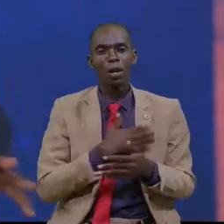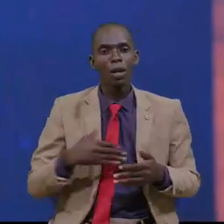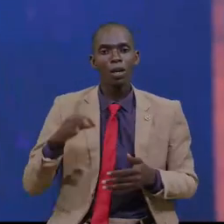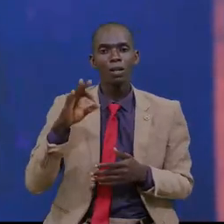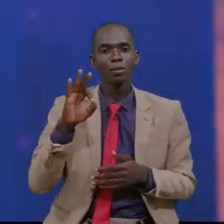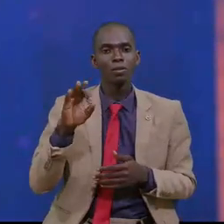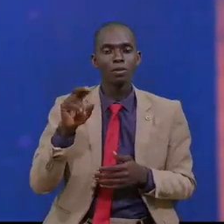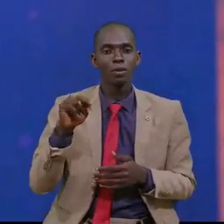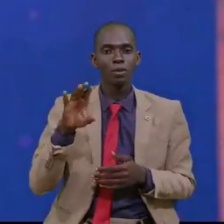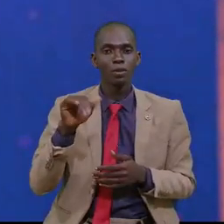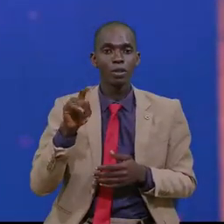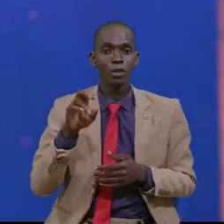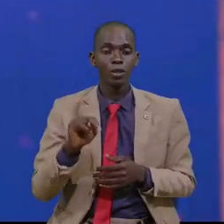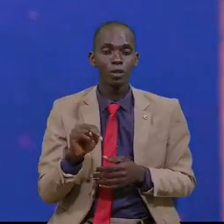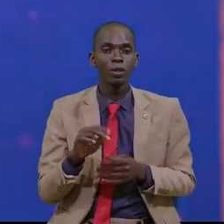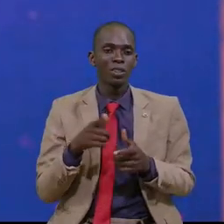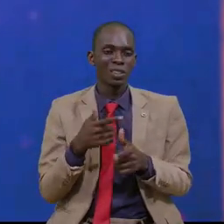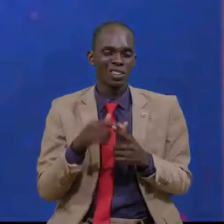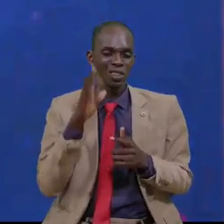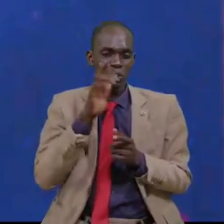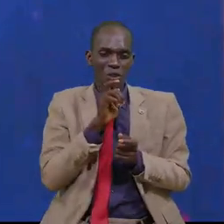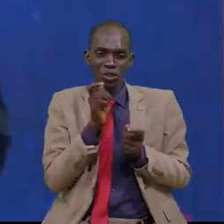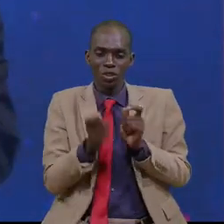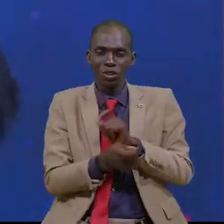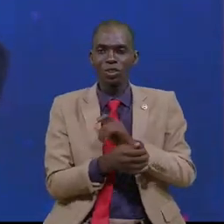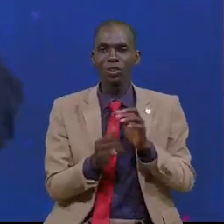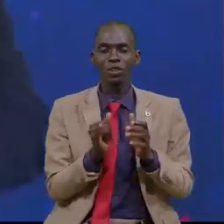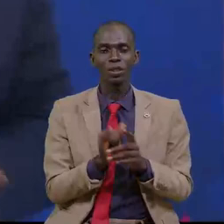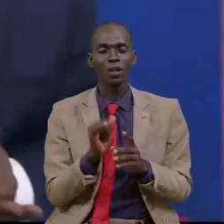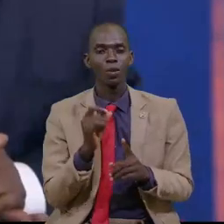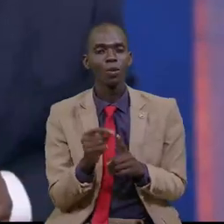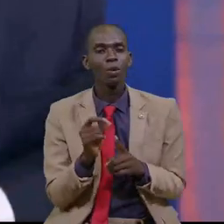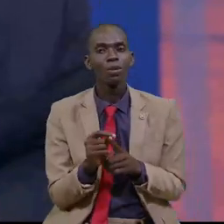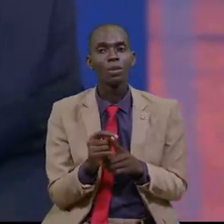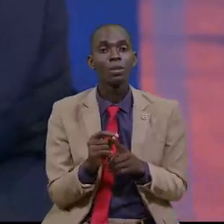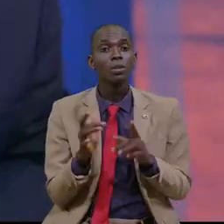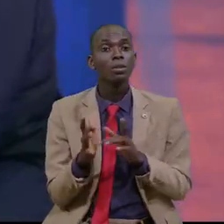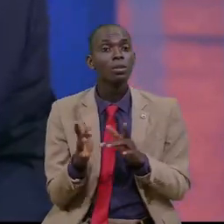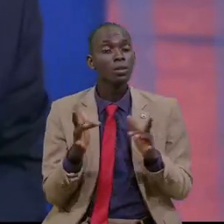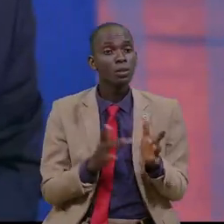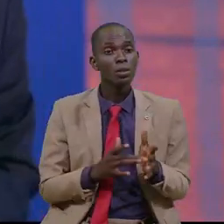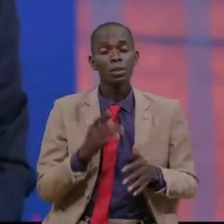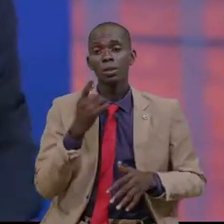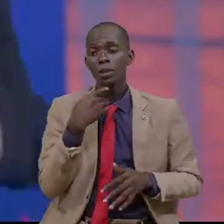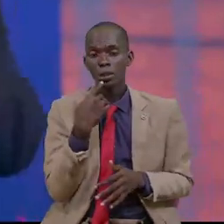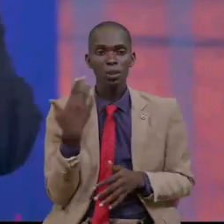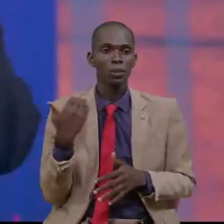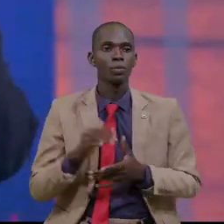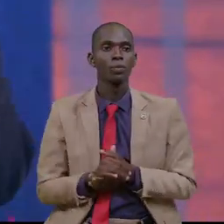va essayer de nager autour. Il ne pourra pas être fidèle à la parole. Jésus a